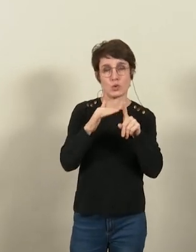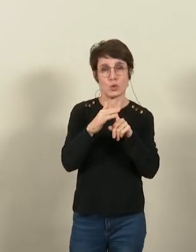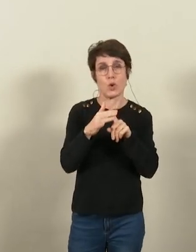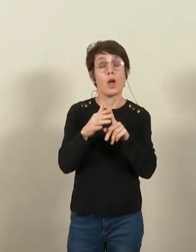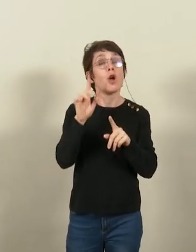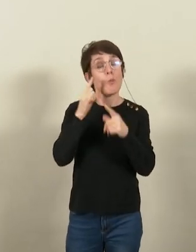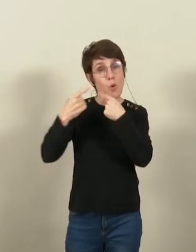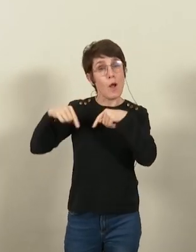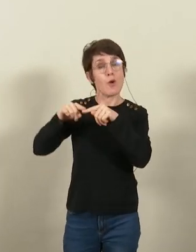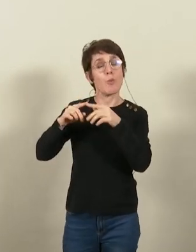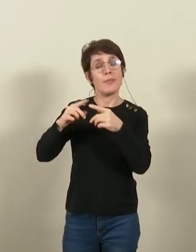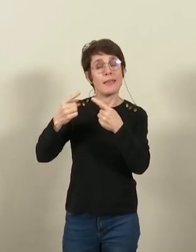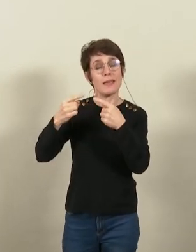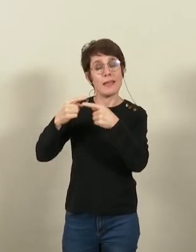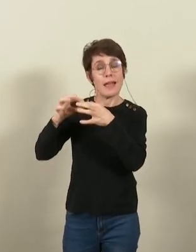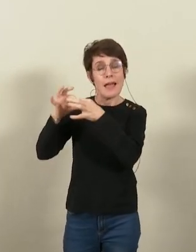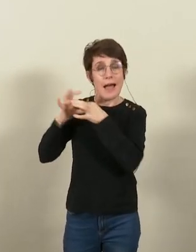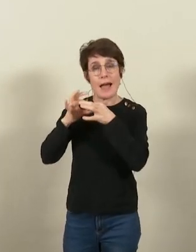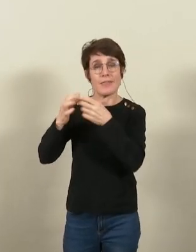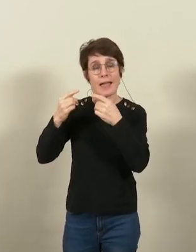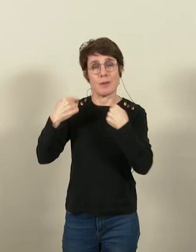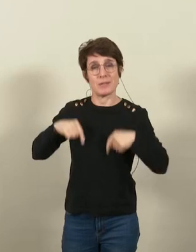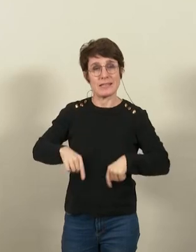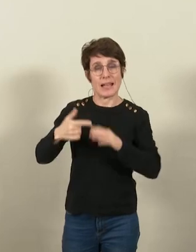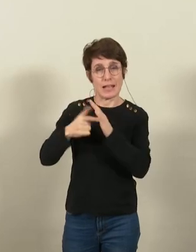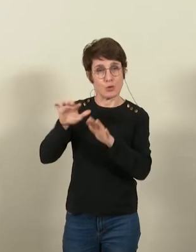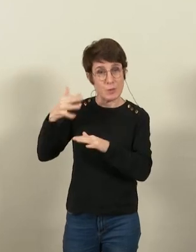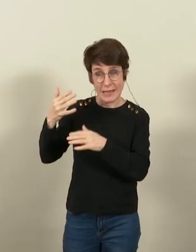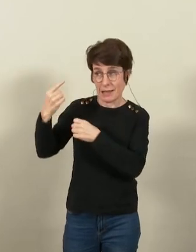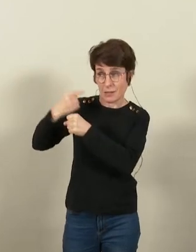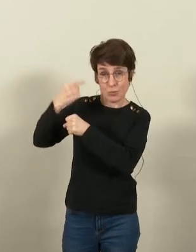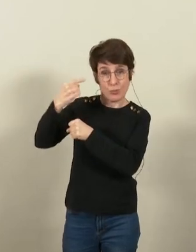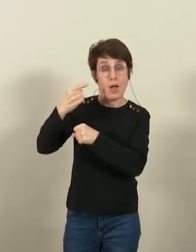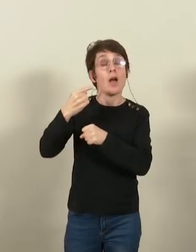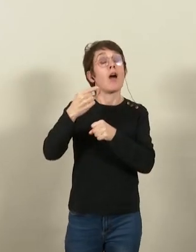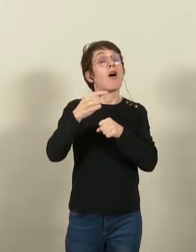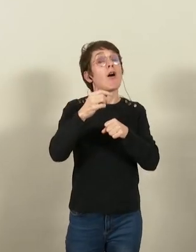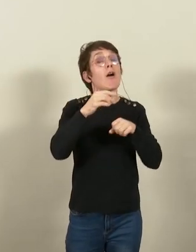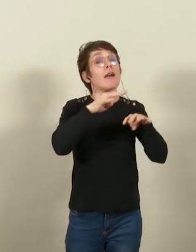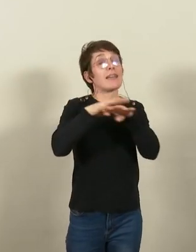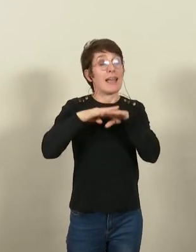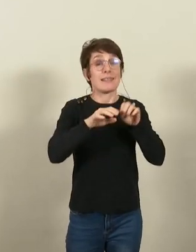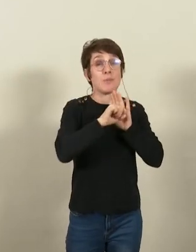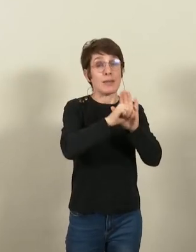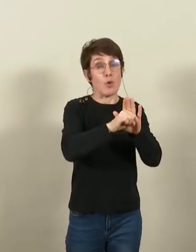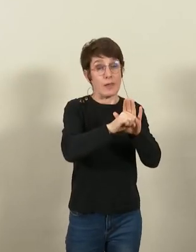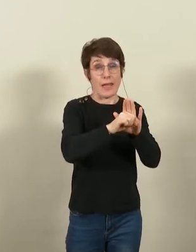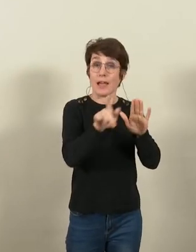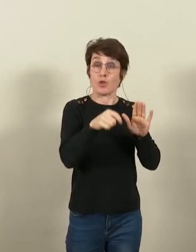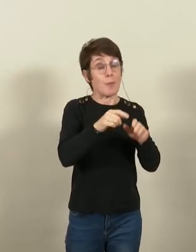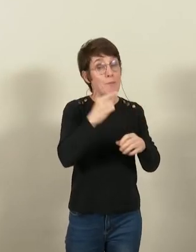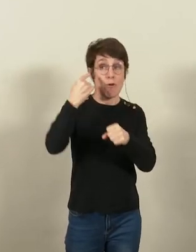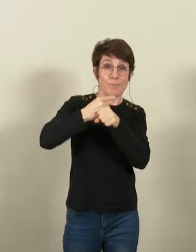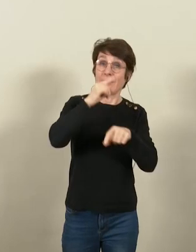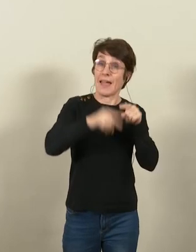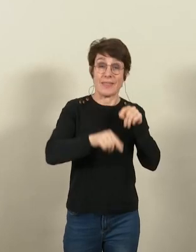interministériel de la ville de mars 2015 et il n'est plus possible de construire des logements sociaux dans les quartiers prioritaires de politique de la ville euh